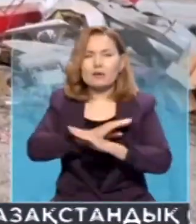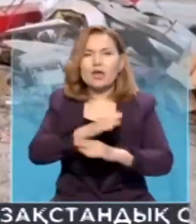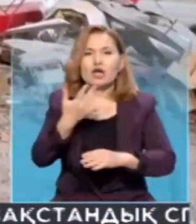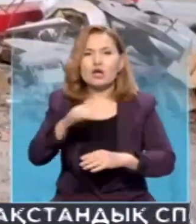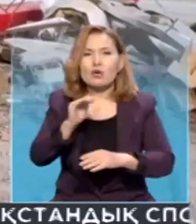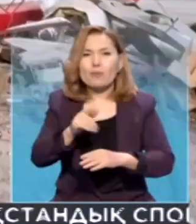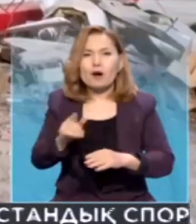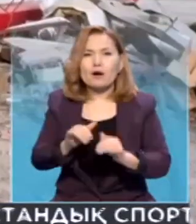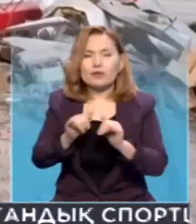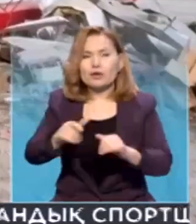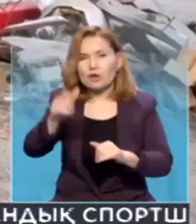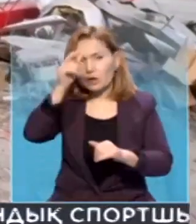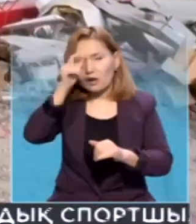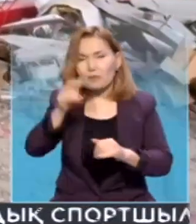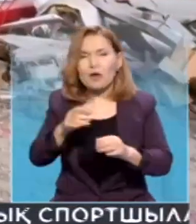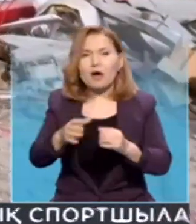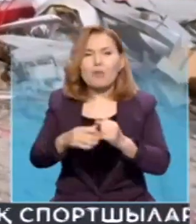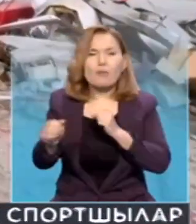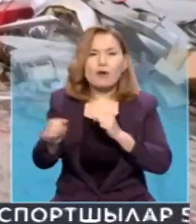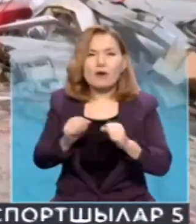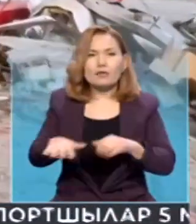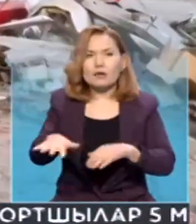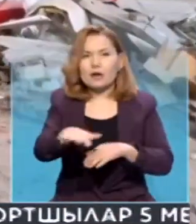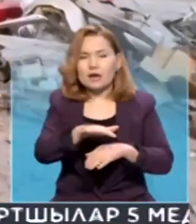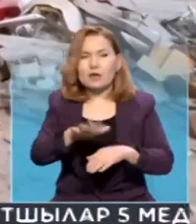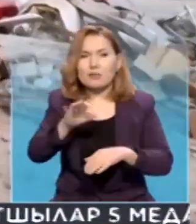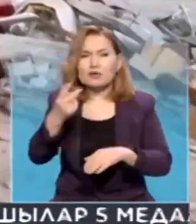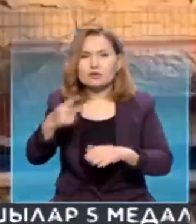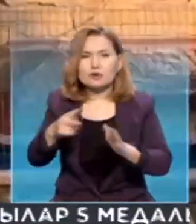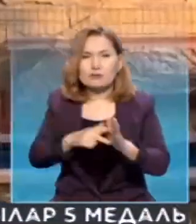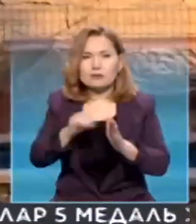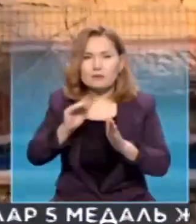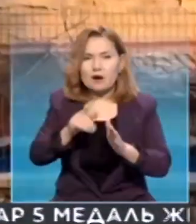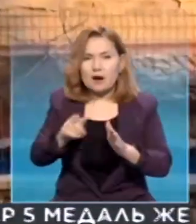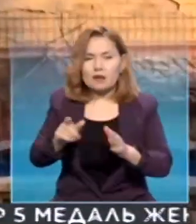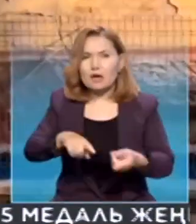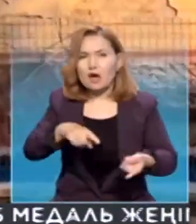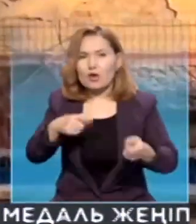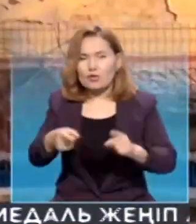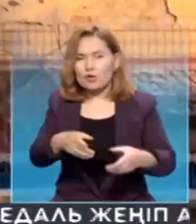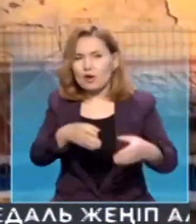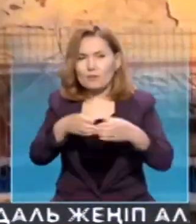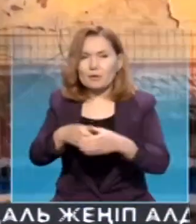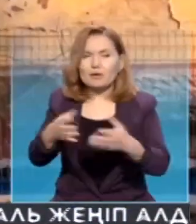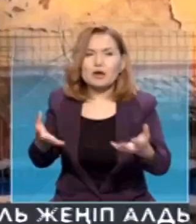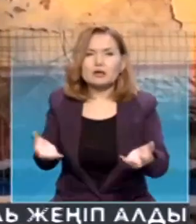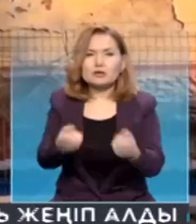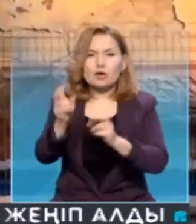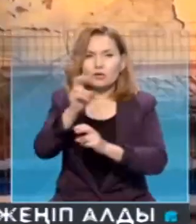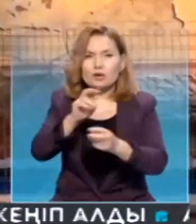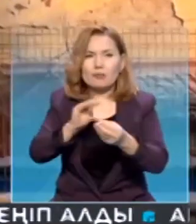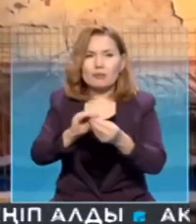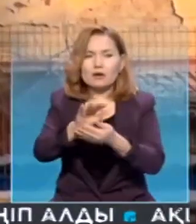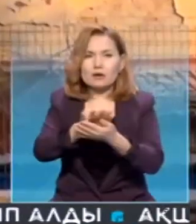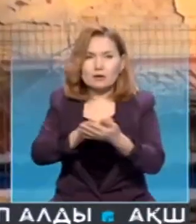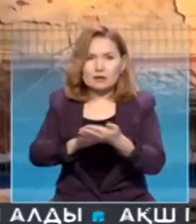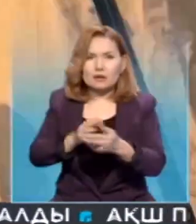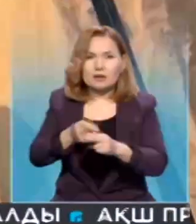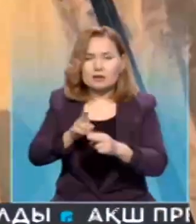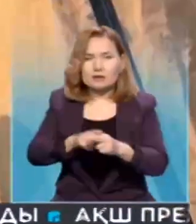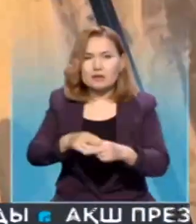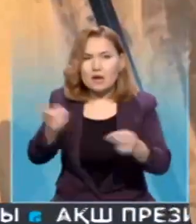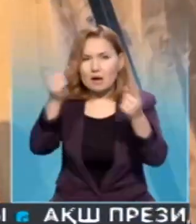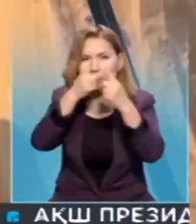асты. Түркияда апатты аймақтардан 528 мыңнан аса адам көшірілген, өңірде іздеу құтқару жұмыстары жалғасып